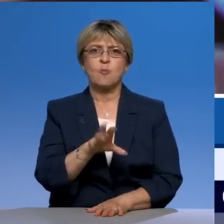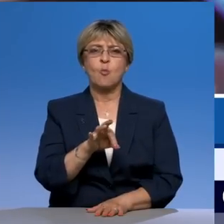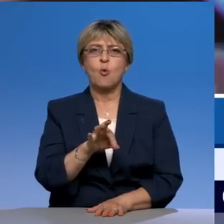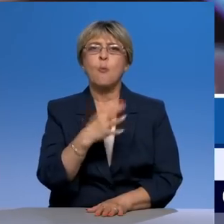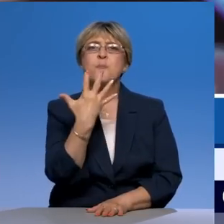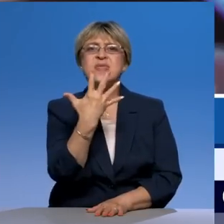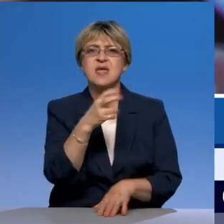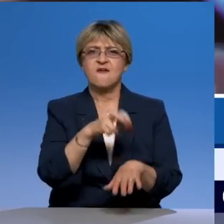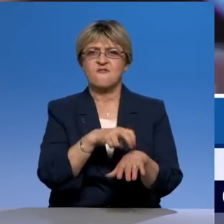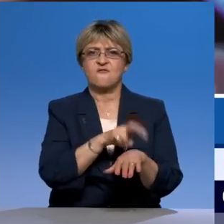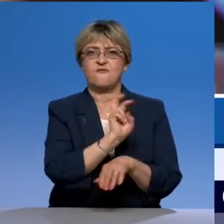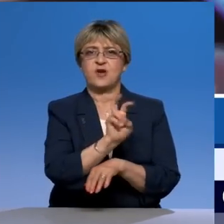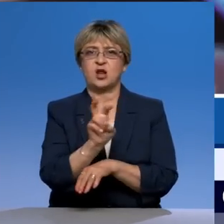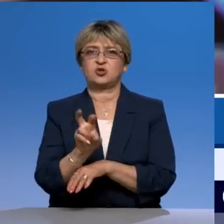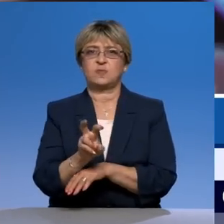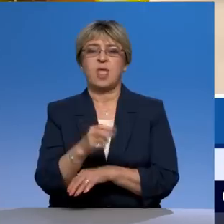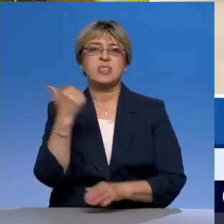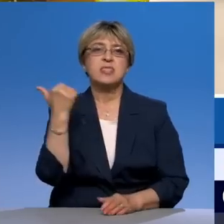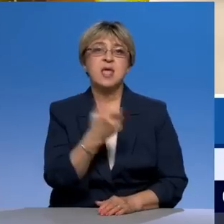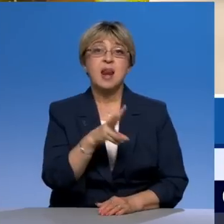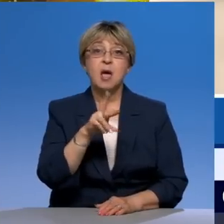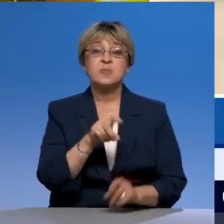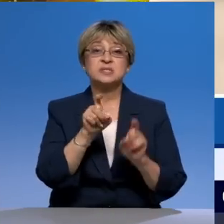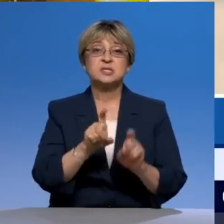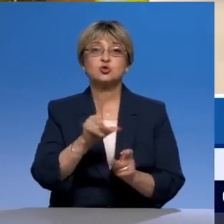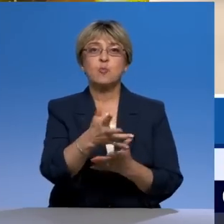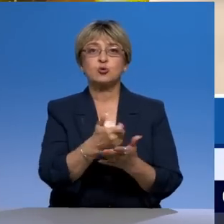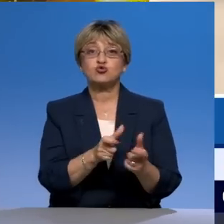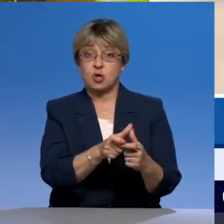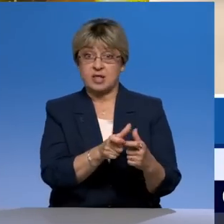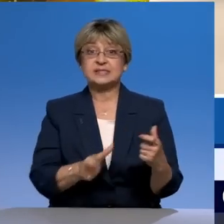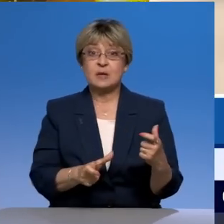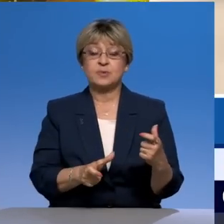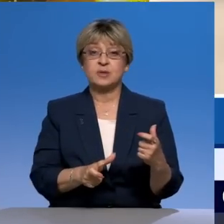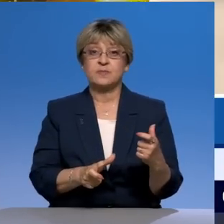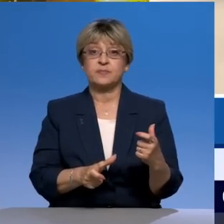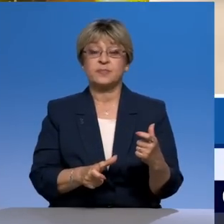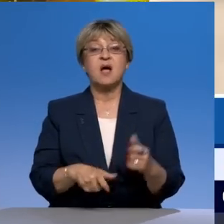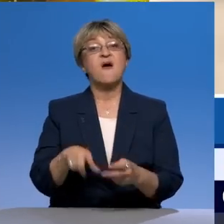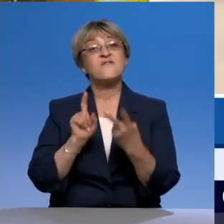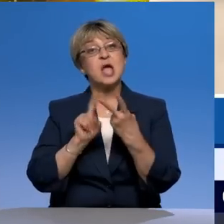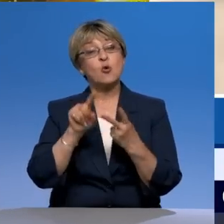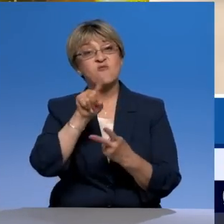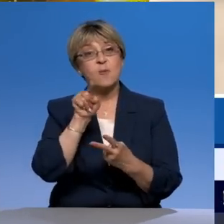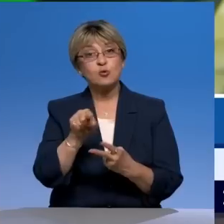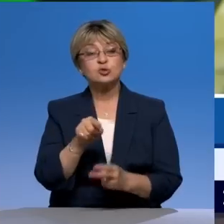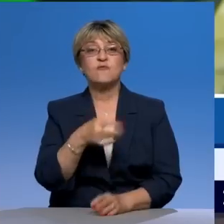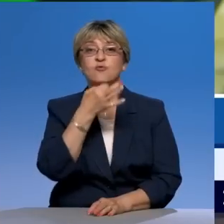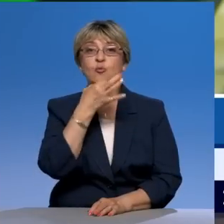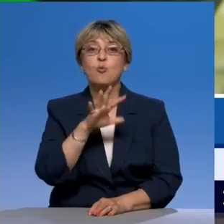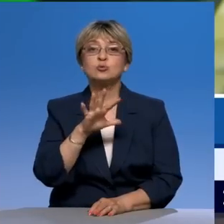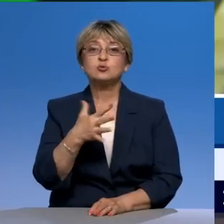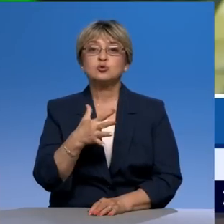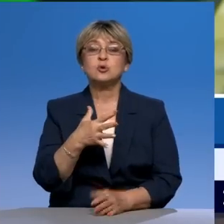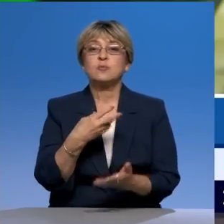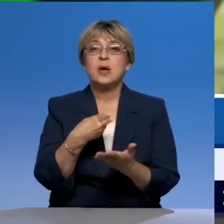врачам. То есть сидеть неделями для получения рецепта. И второй вопрос. В любом случае вопрос приобретения